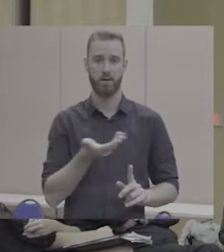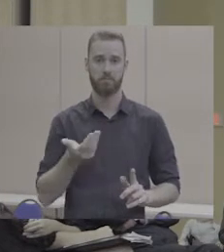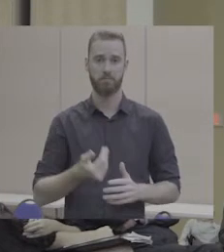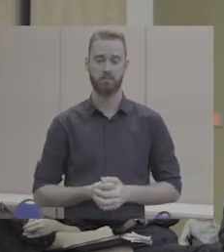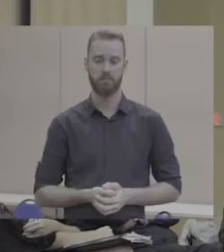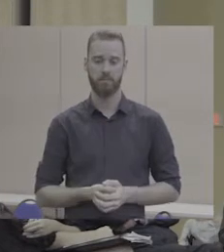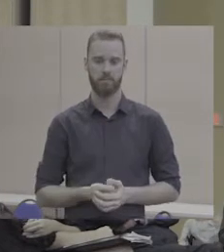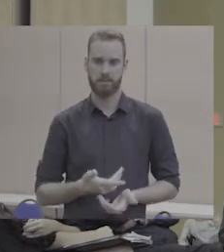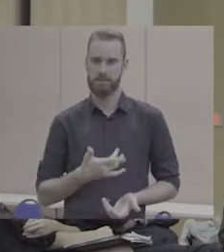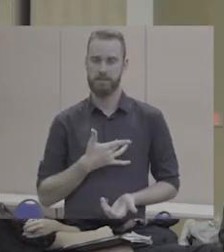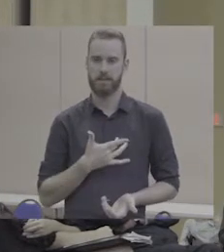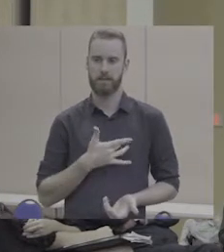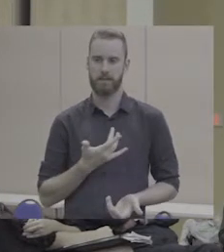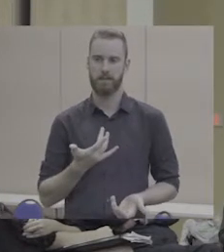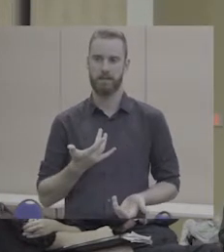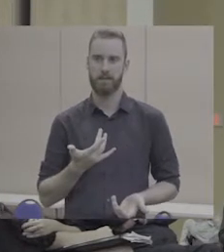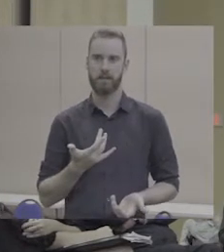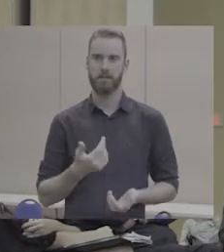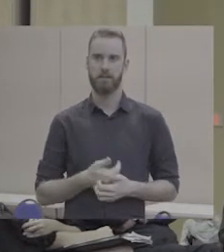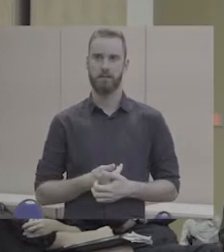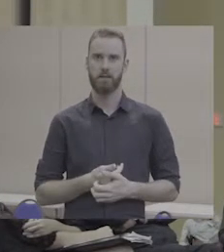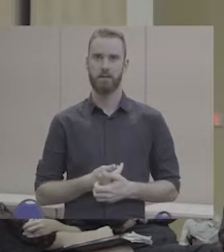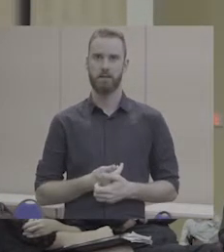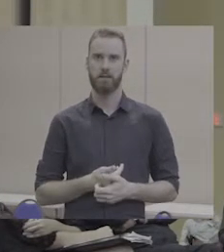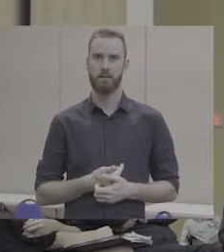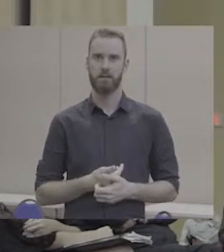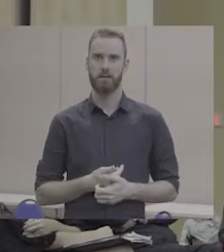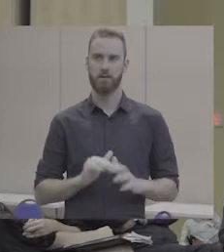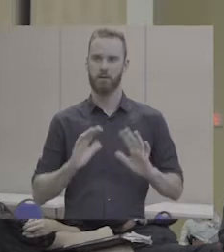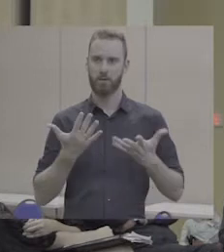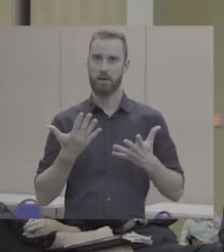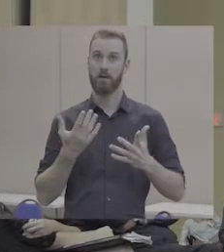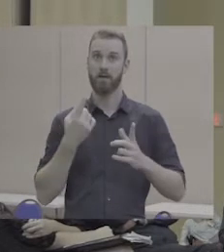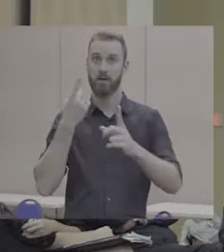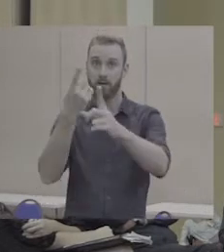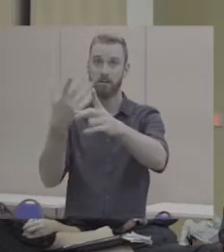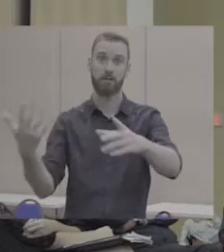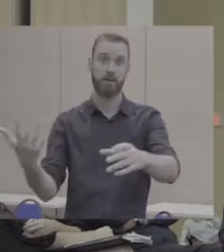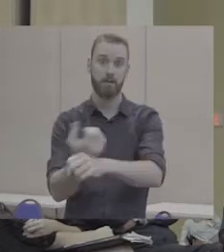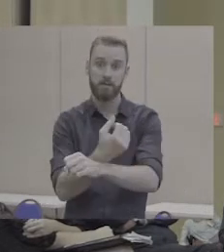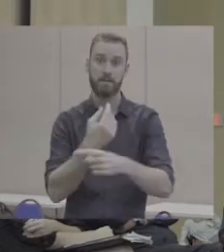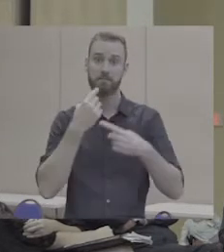Répétez, me dis, comment qu'on va y arriver?